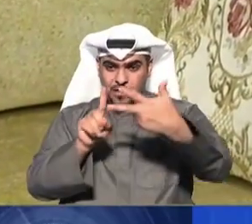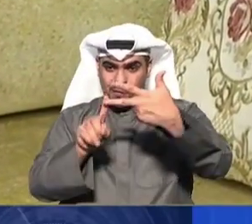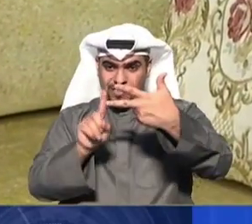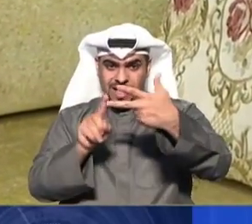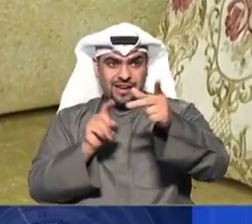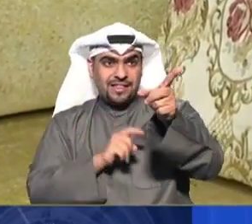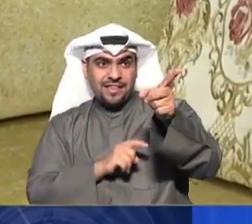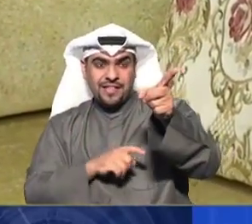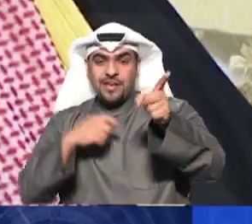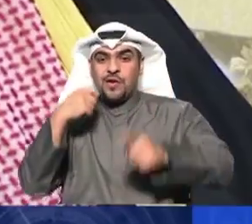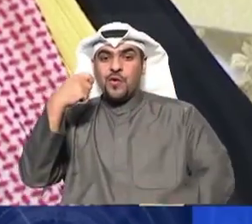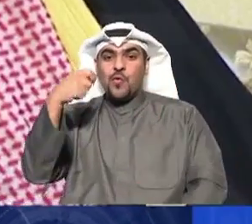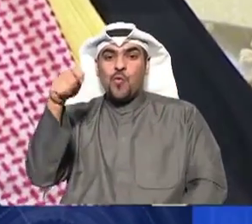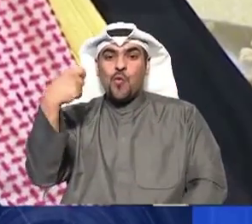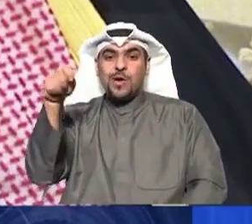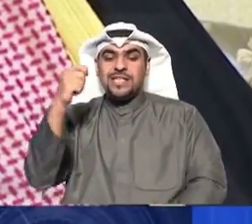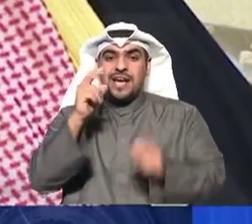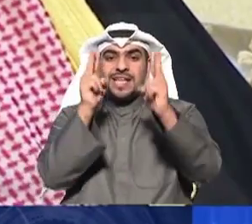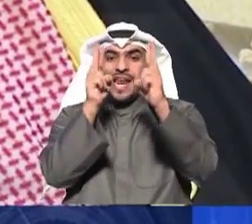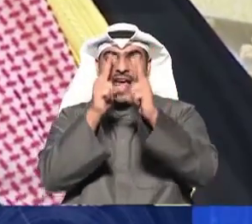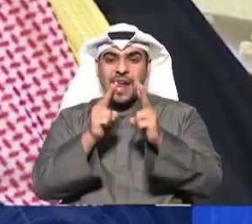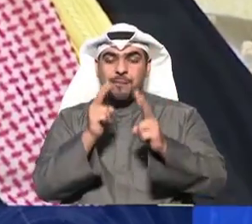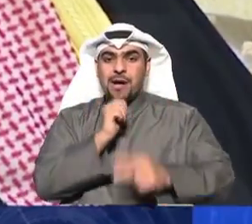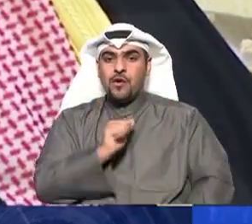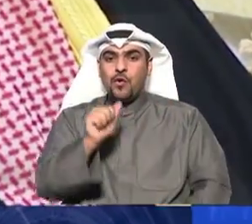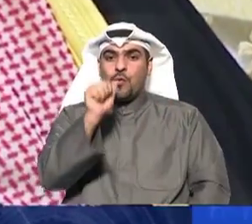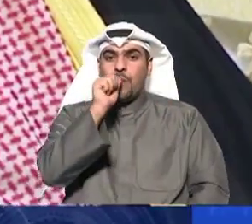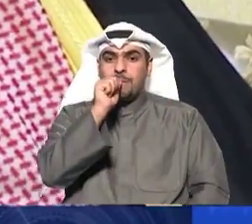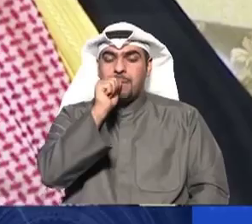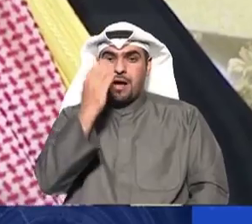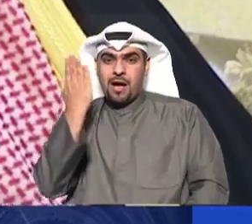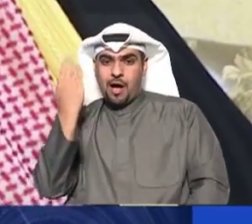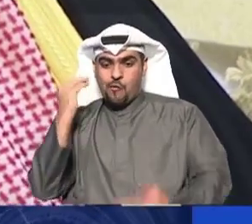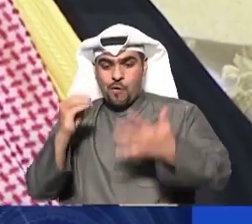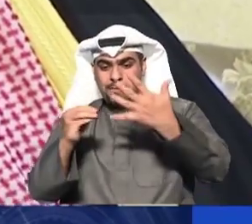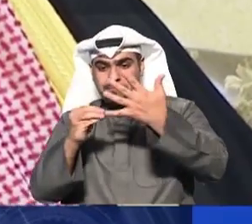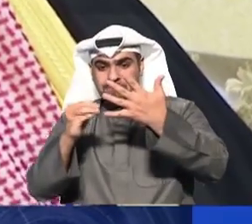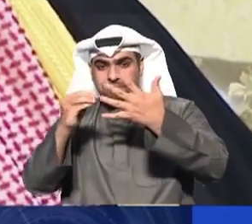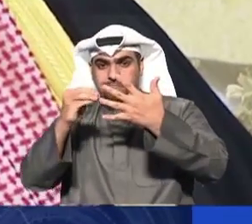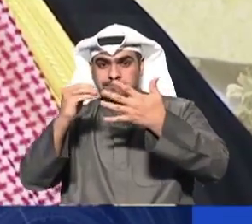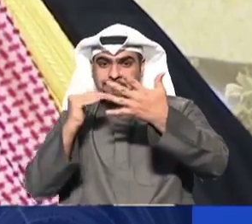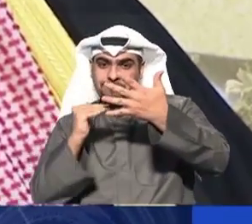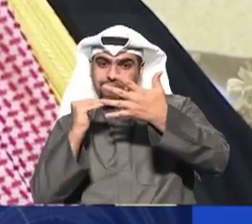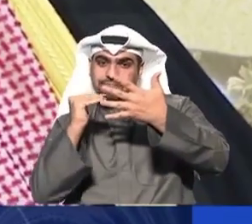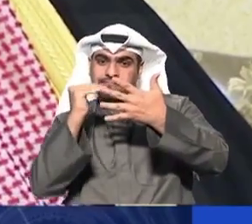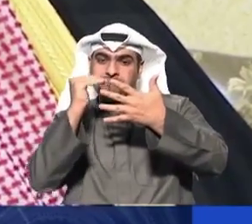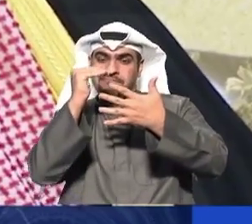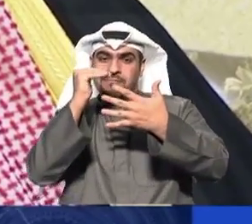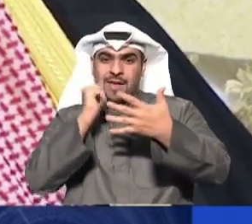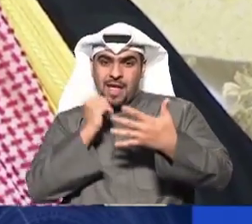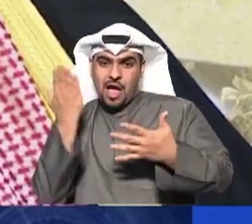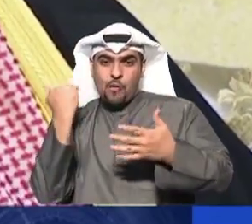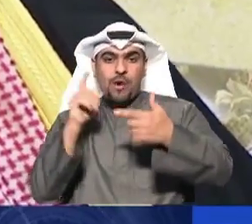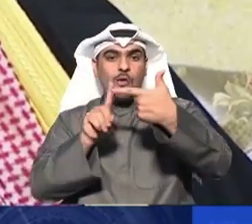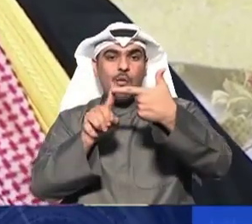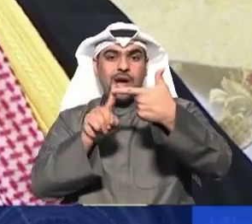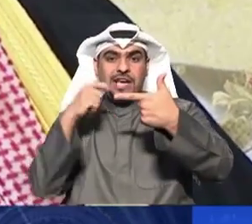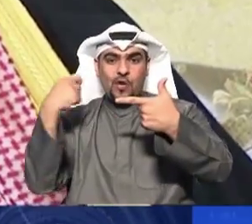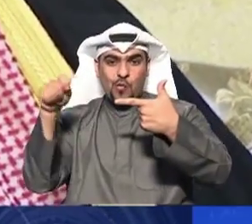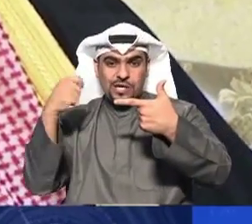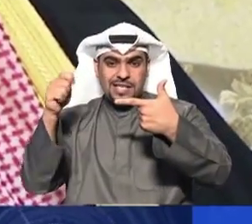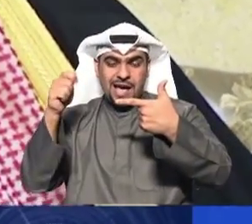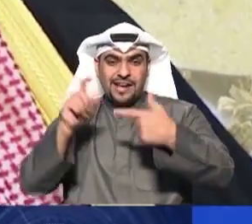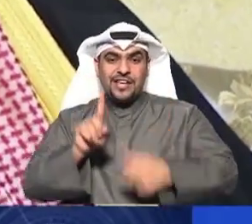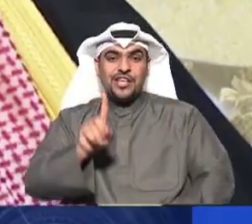الكهرباء مهندس وتدرج وصل إلى وكيل الوزارة وعارف طبيعة العمل، وإحنا مقبلين على صيف إن شاء الله، يعني عارف ما